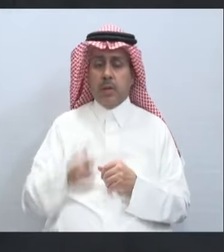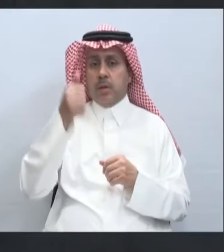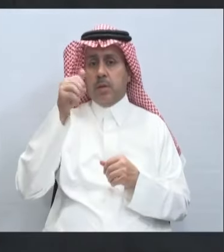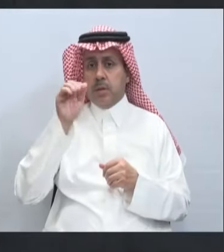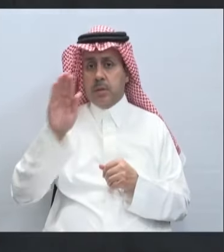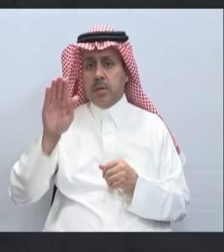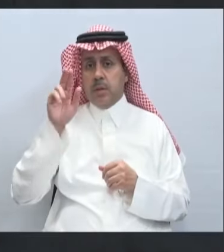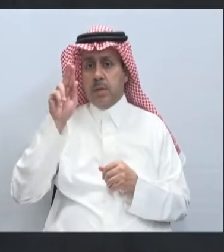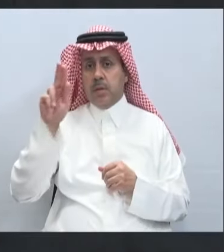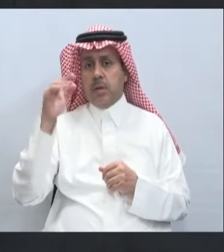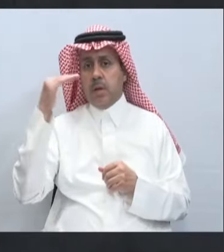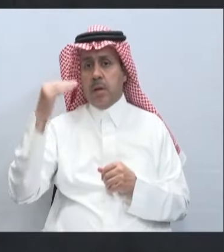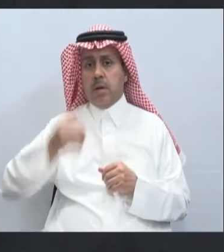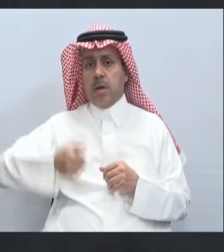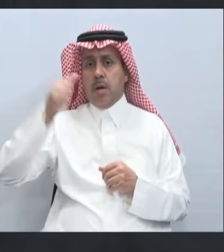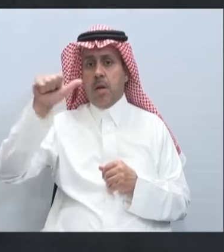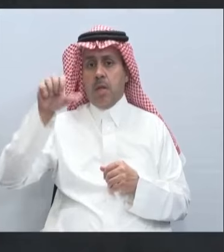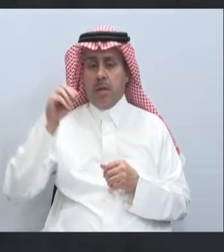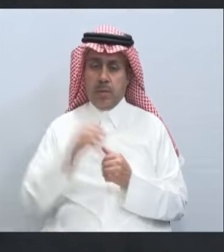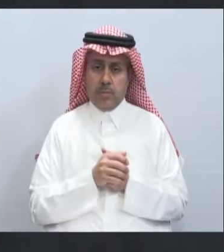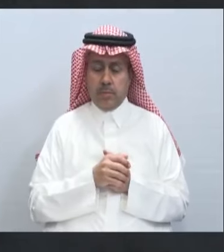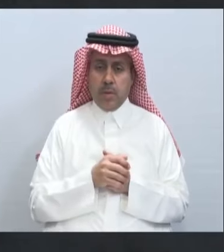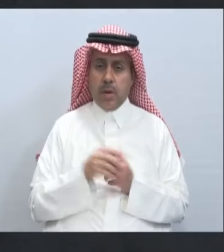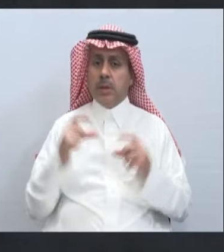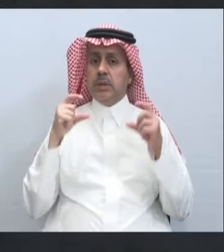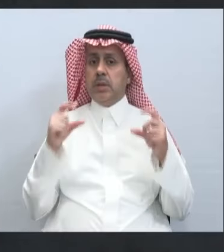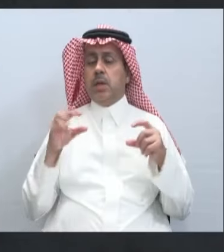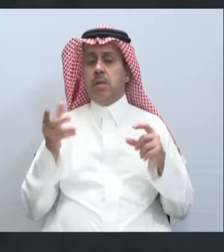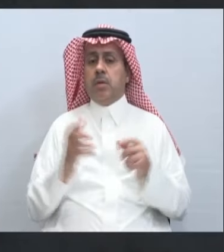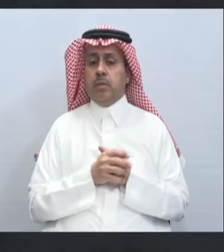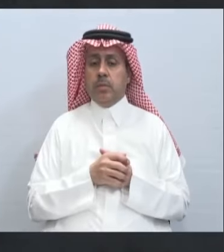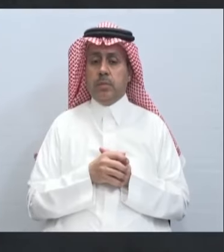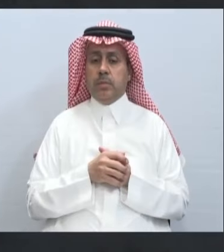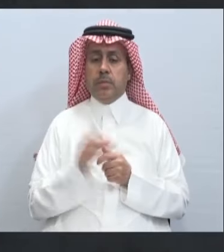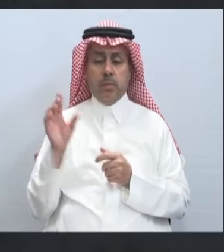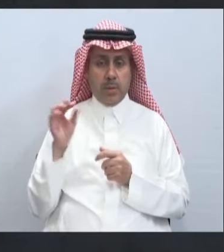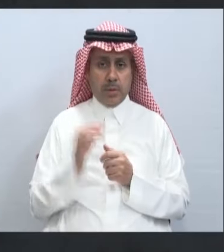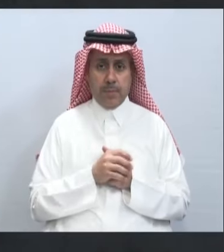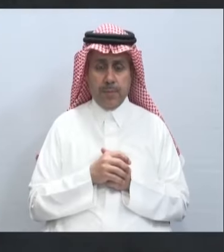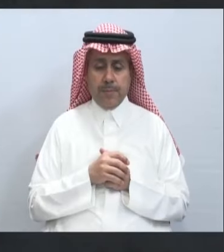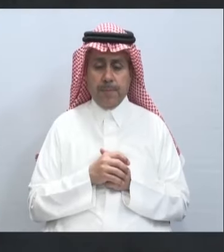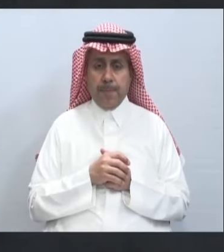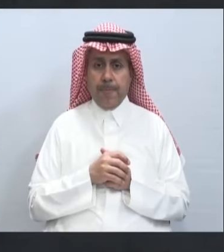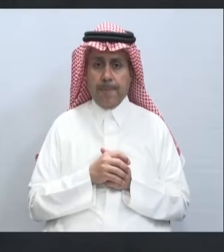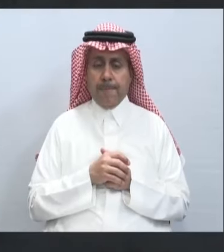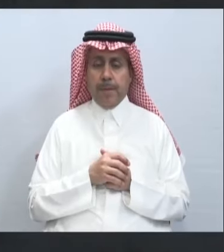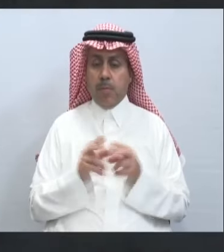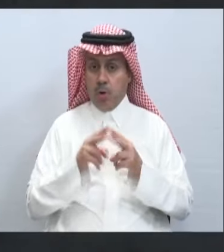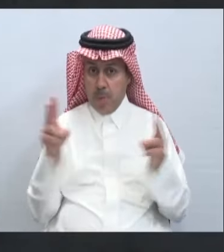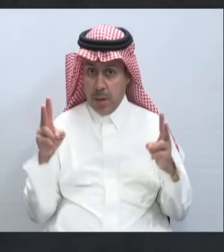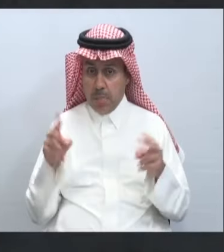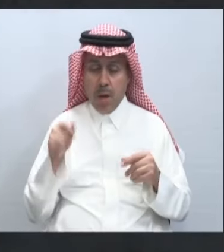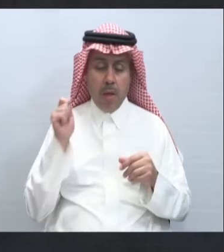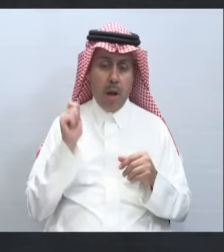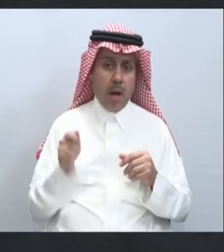الاستحاضه جيد ما الدليل عليها ممتاز طيب من يذكر لي بعض